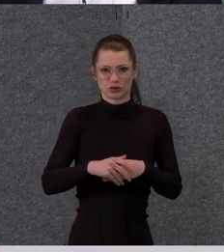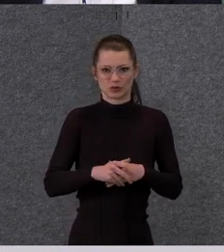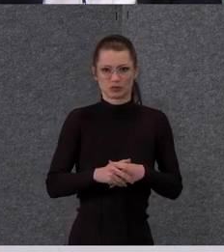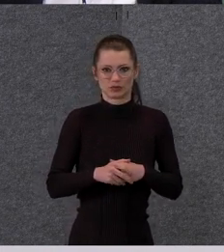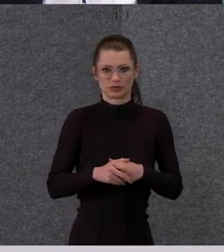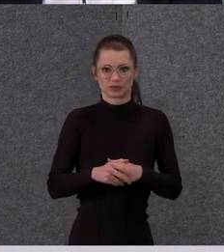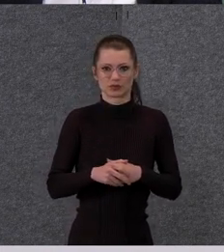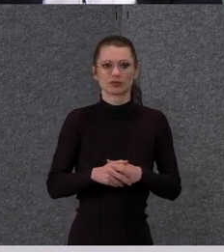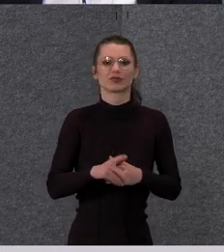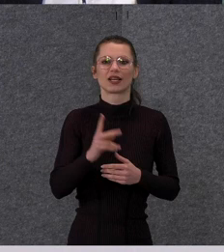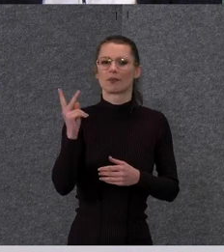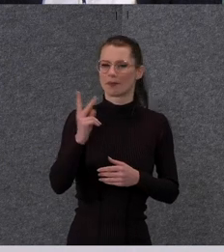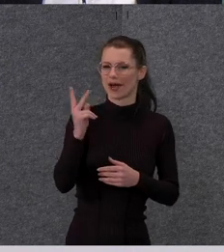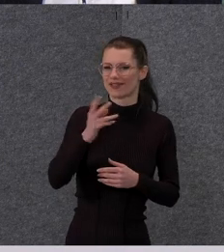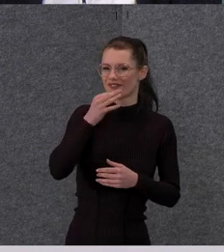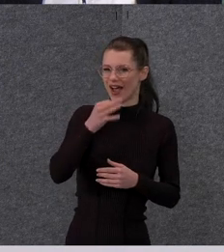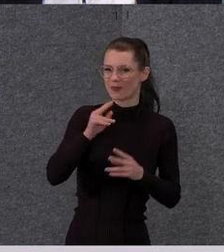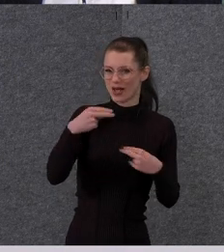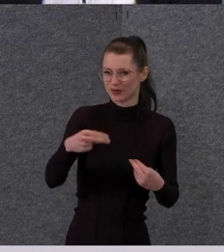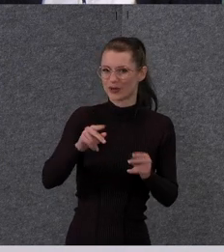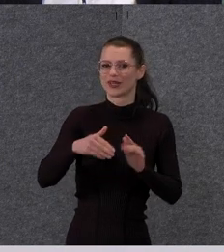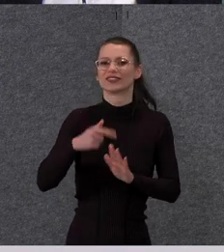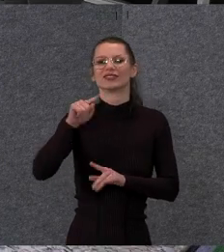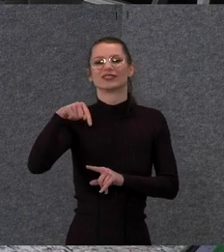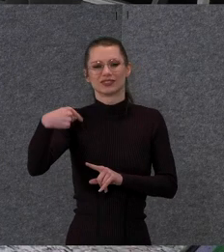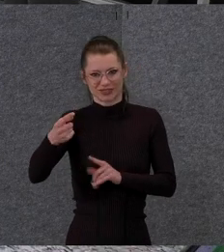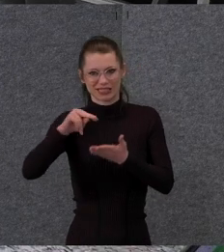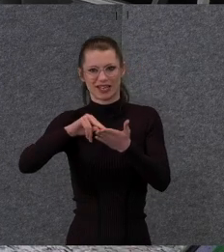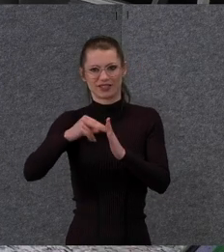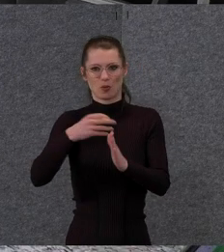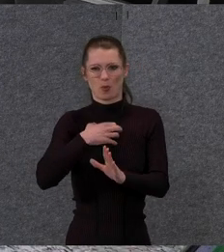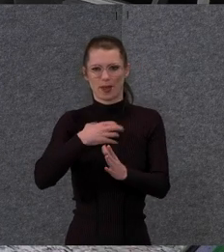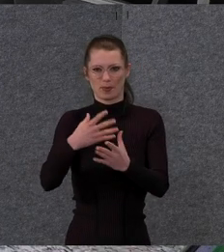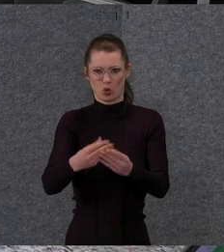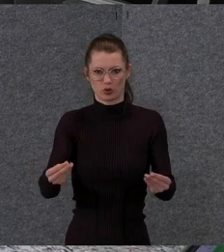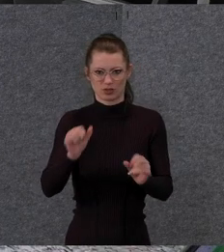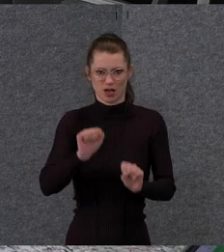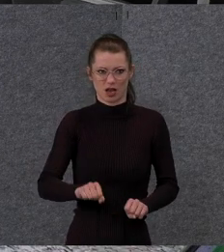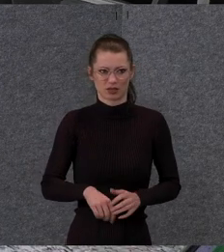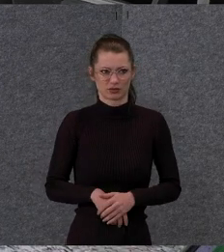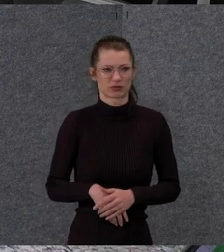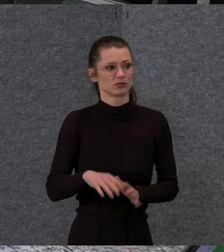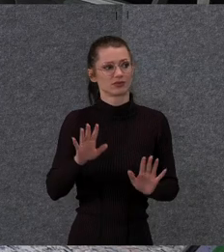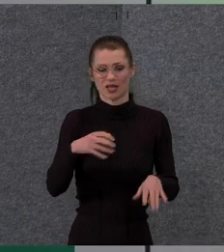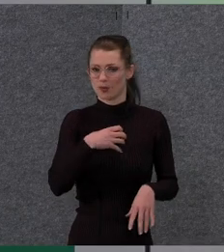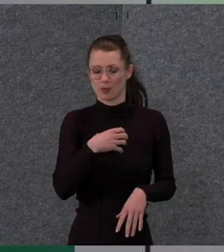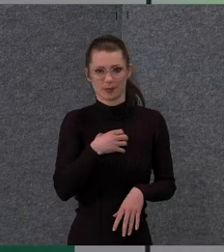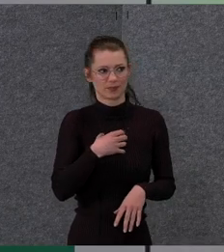bitte beantworte gerade die beiden Fragen und wir können dann vielleicht hier das technische Problem in der Zwischenzeit lösen. Kein Problem.